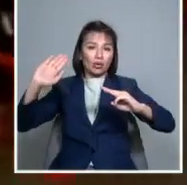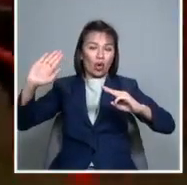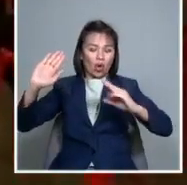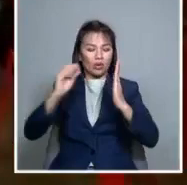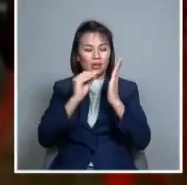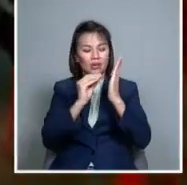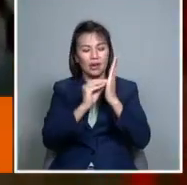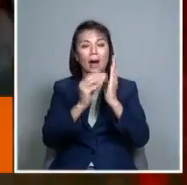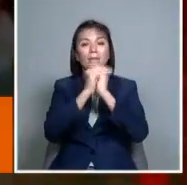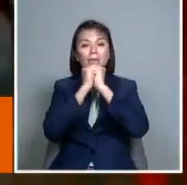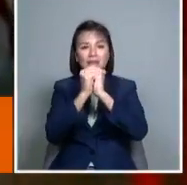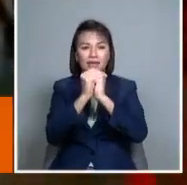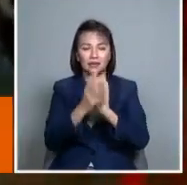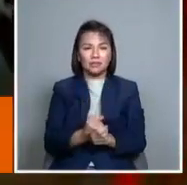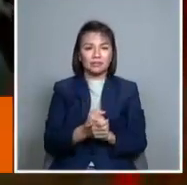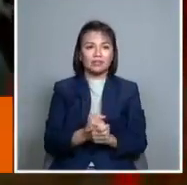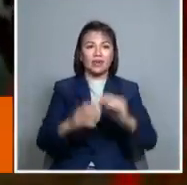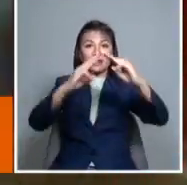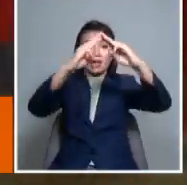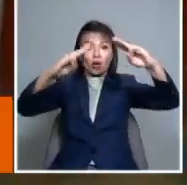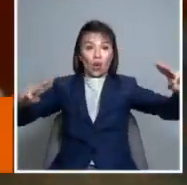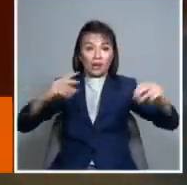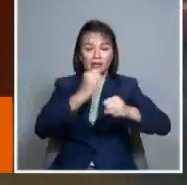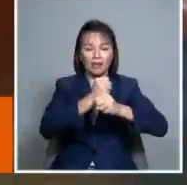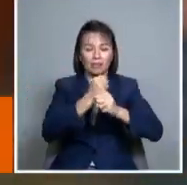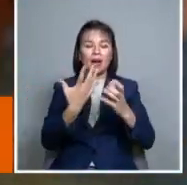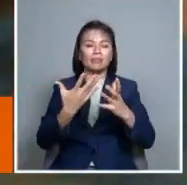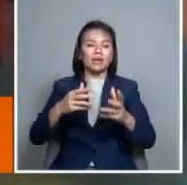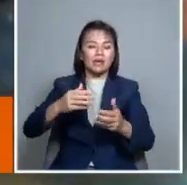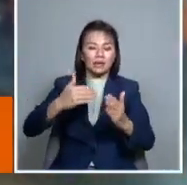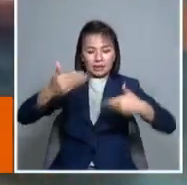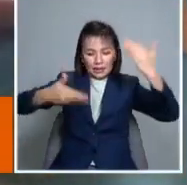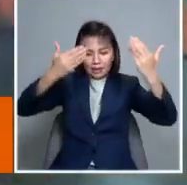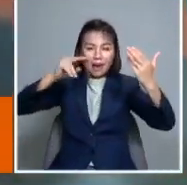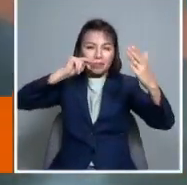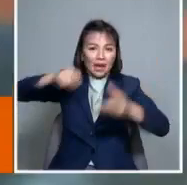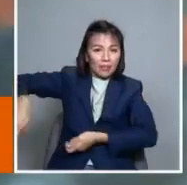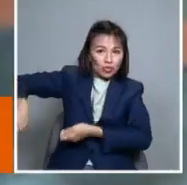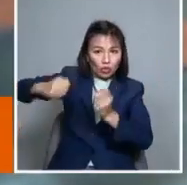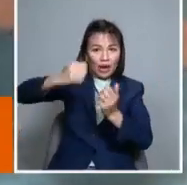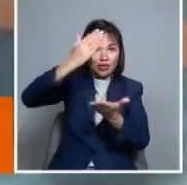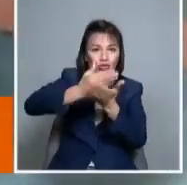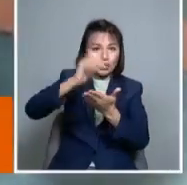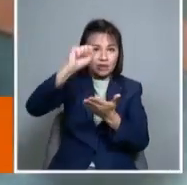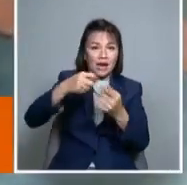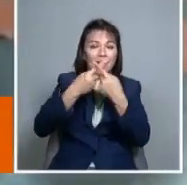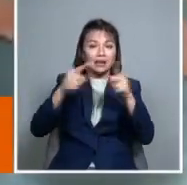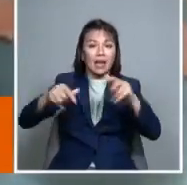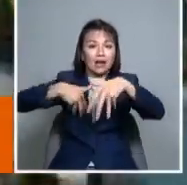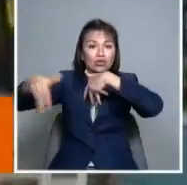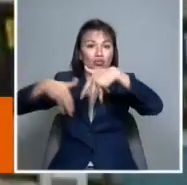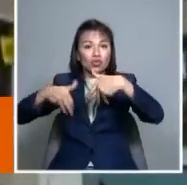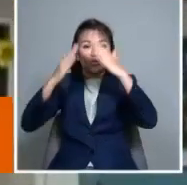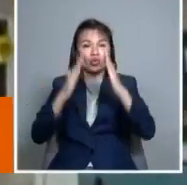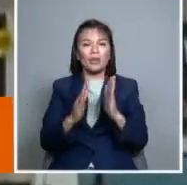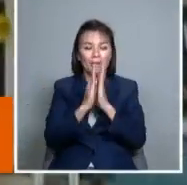เมืองปราจีนบุรีครับแม้ว่าทางวัดจะมดการจัดประเพณีสงกรานต์ใหญ่นะครับแต่ก็จะเห็นได้ว่ามีญาติโยมผู้ที่